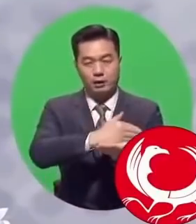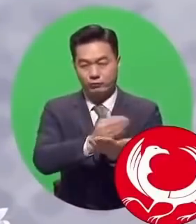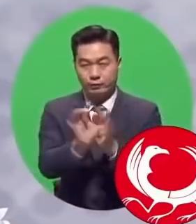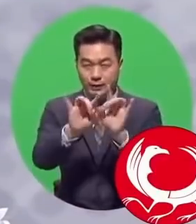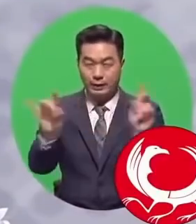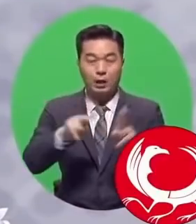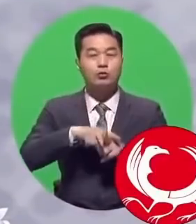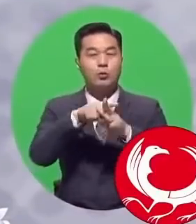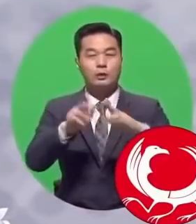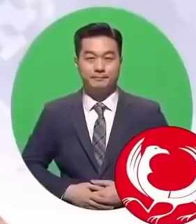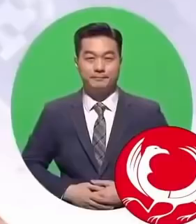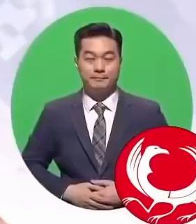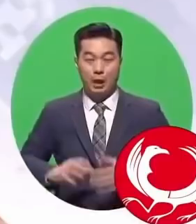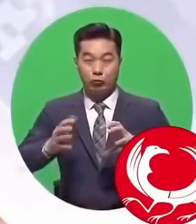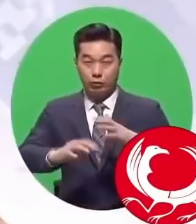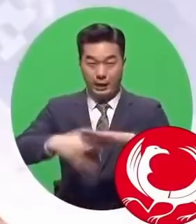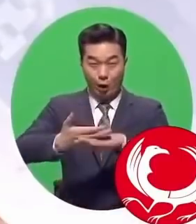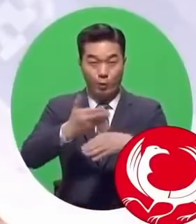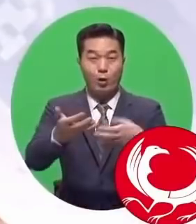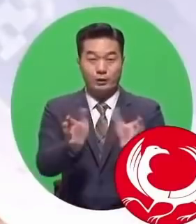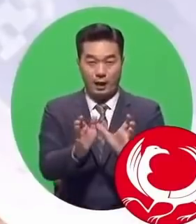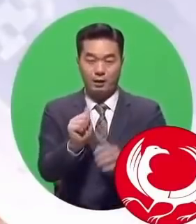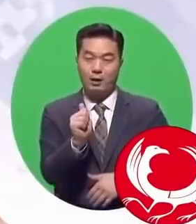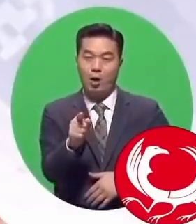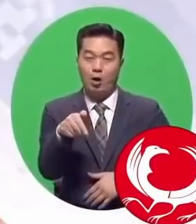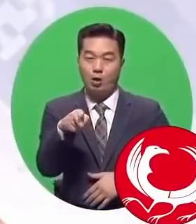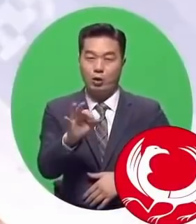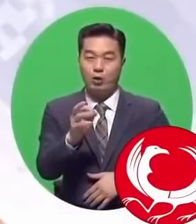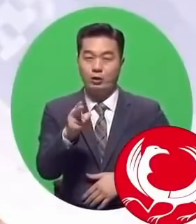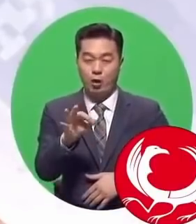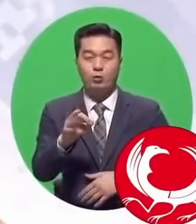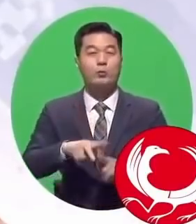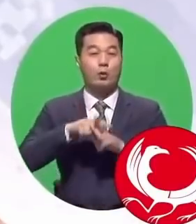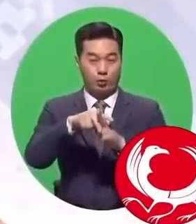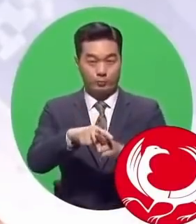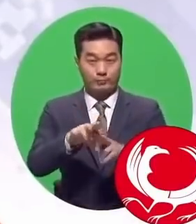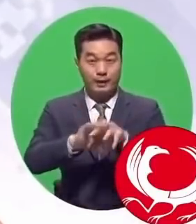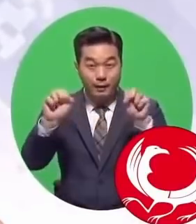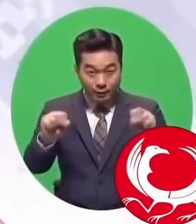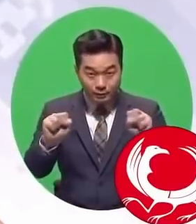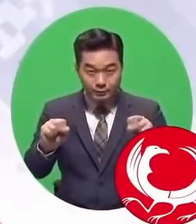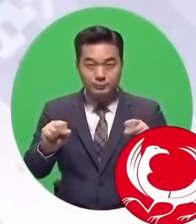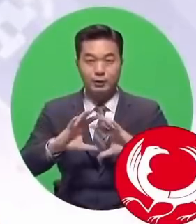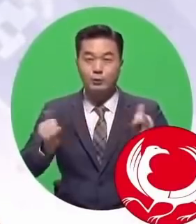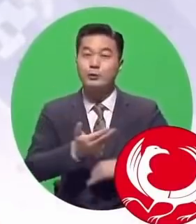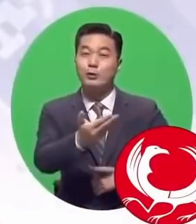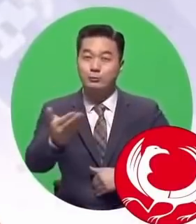각 후보자들의 공약입니다. 국가혁명당 허경영 후보 시작하시죠. 안녕하세요. 국민